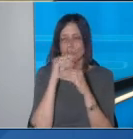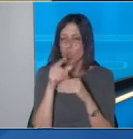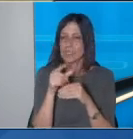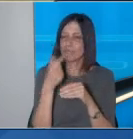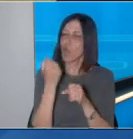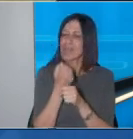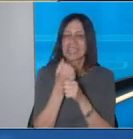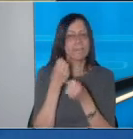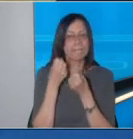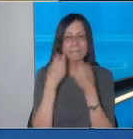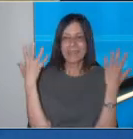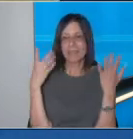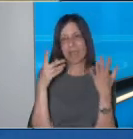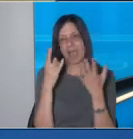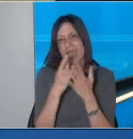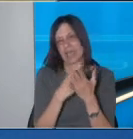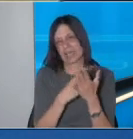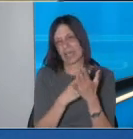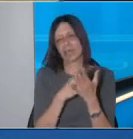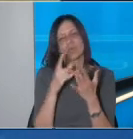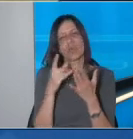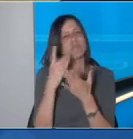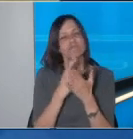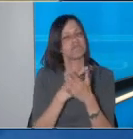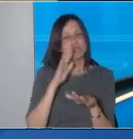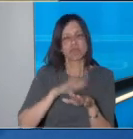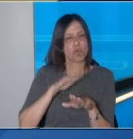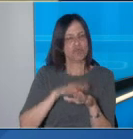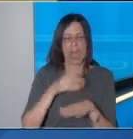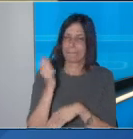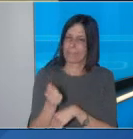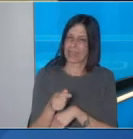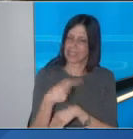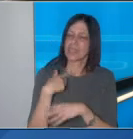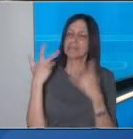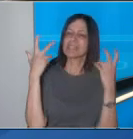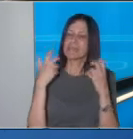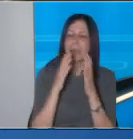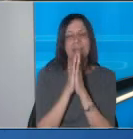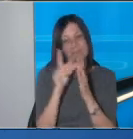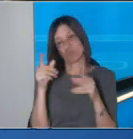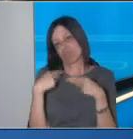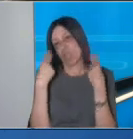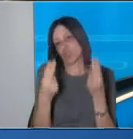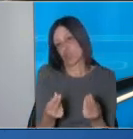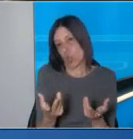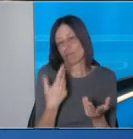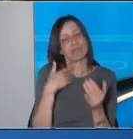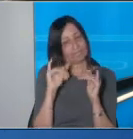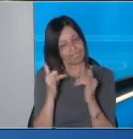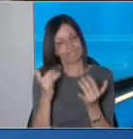מדהימה, חקיקה, פשוט בין החוקים המוכשרים בכנסת הזו, אני מצפה ומקווה שהוא יחזור, ואתה יודע מה?